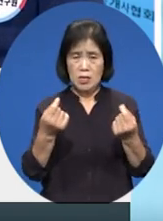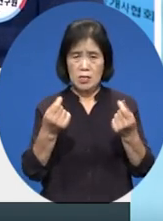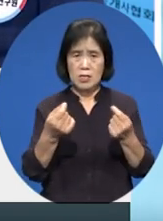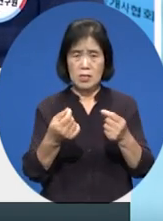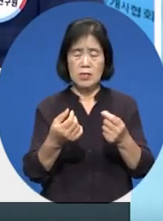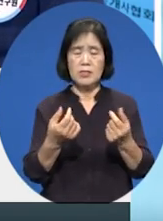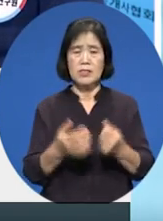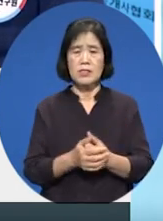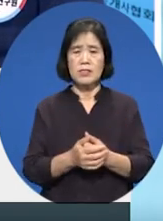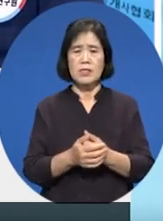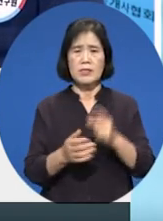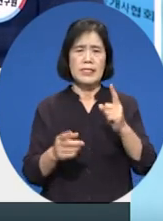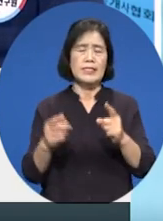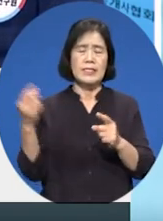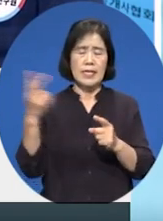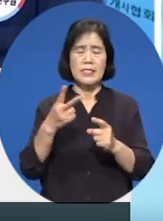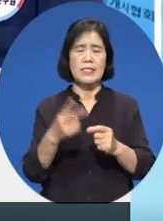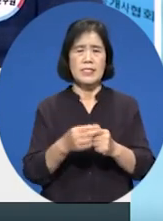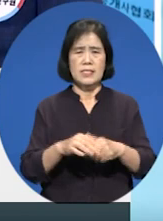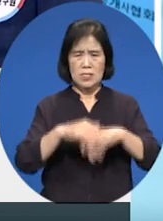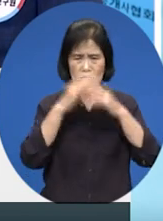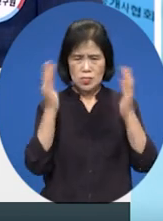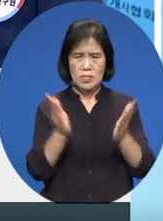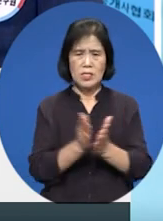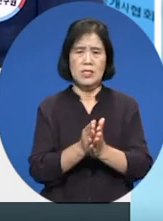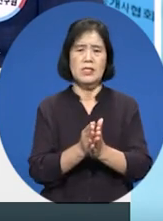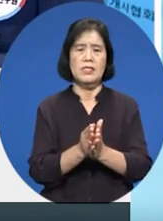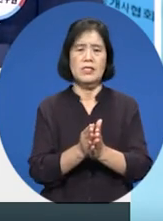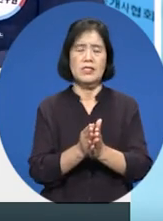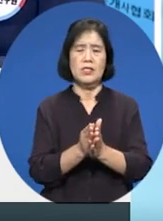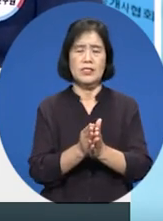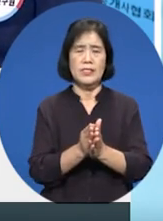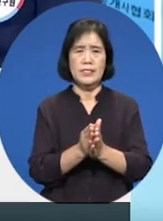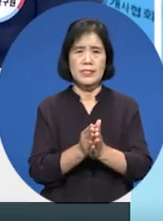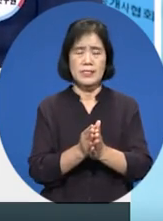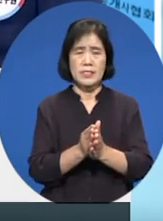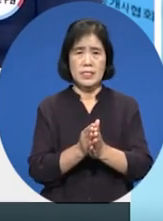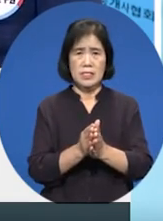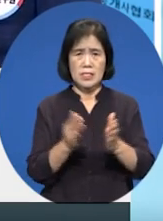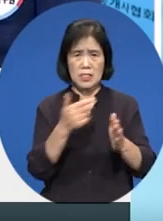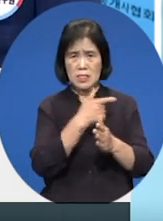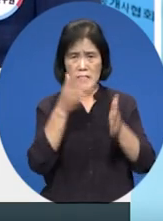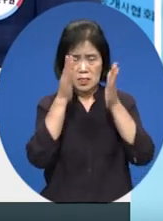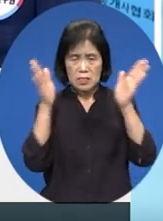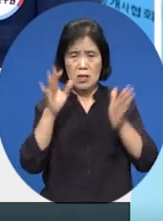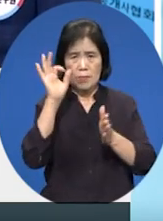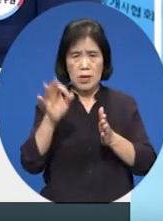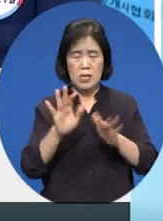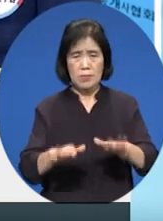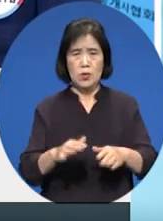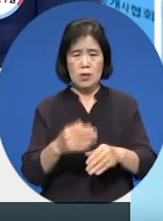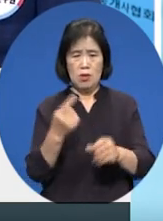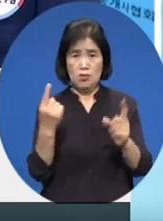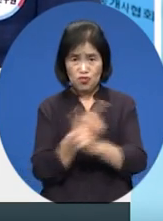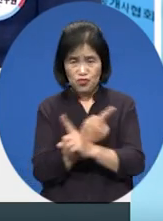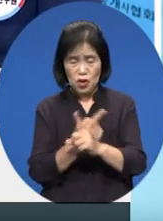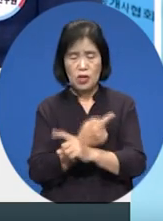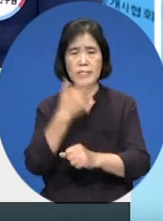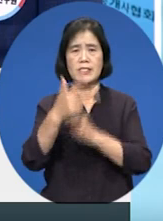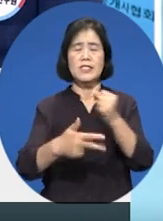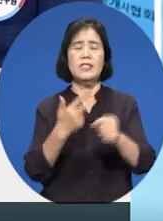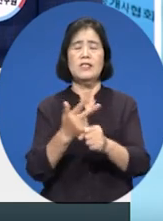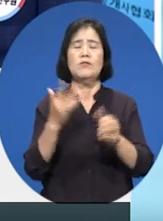한 번은 진짜로 다시 한번 전체적인 뭐 틀에서 봐야지. 네. 이번에 이거 7년 만에 고치는 거예요. 7년